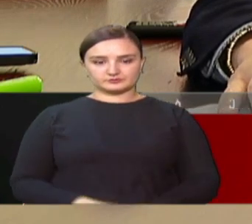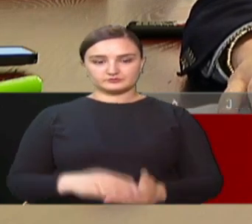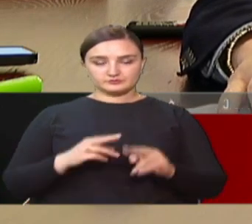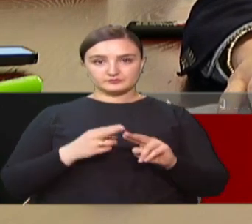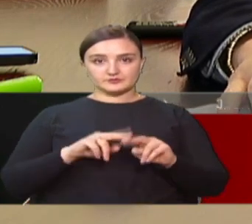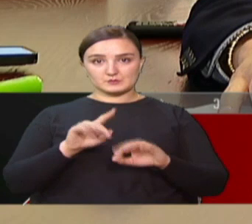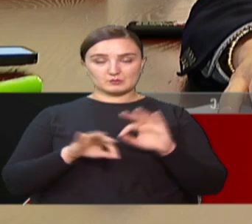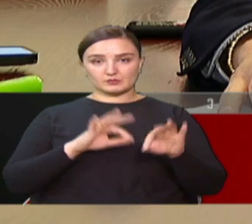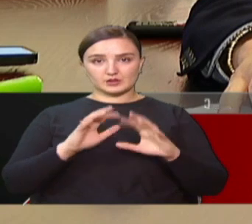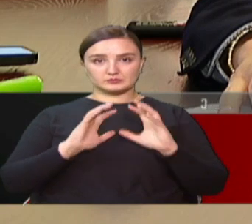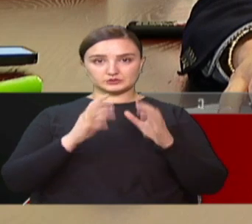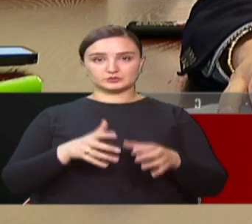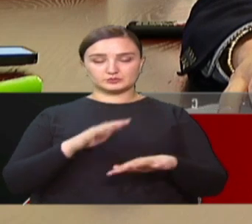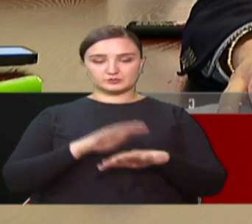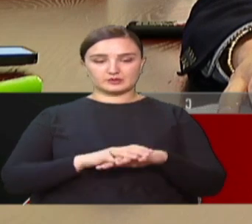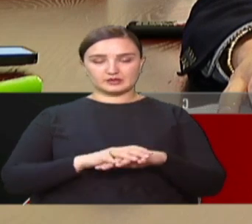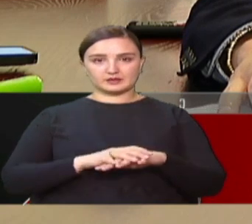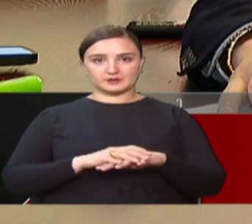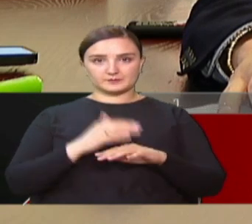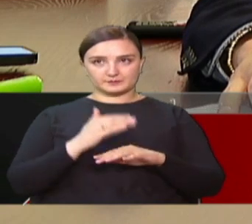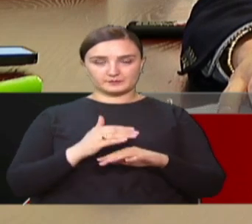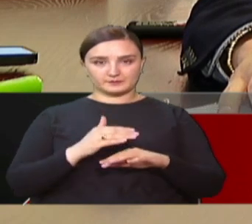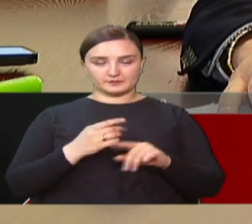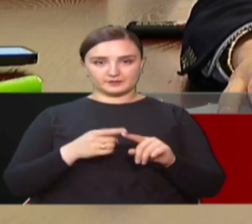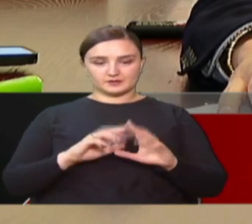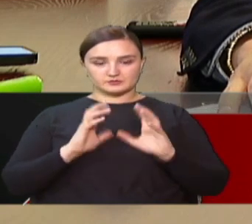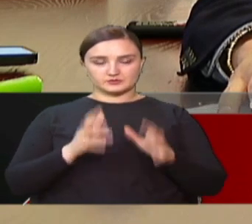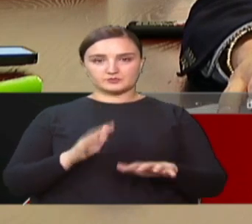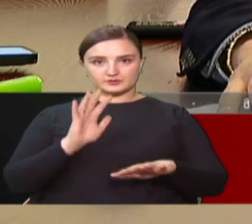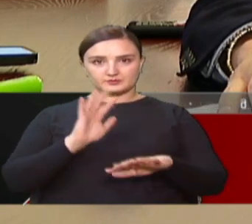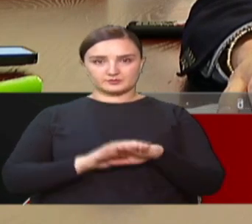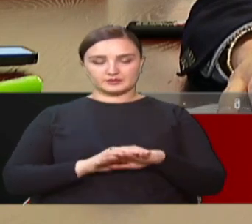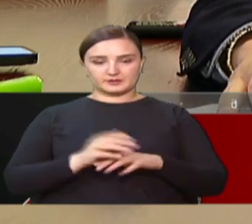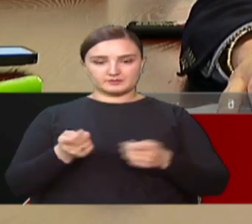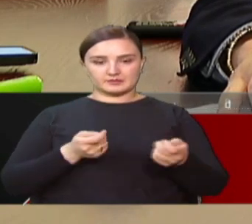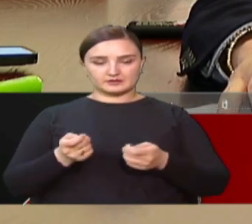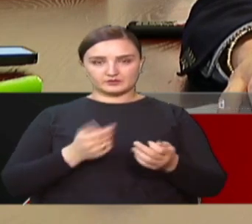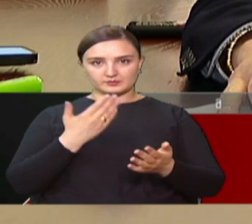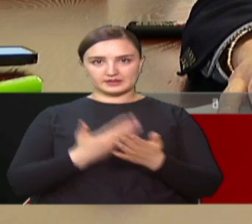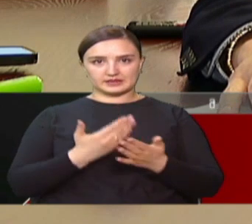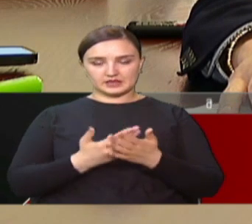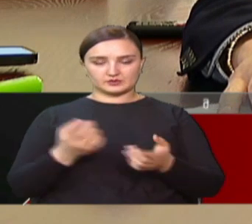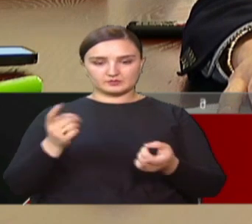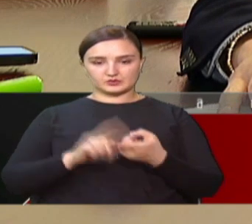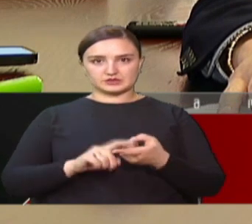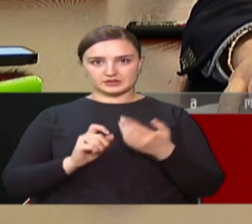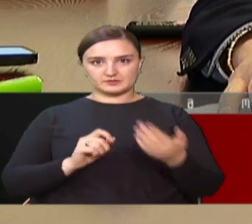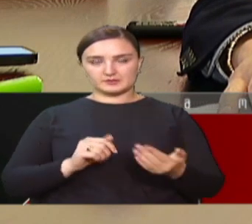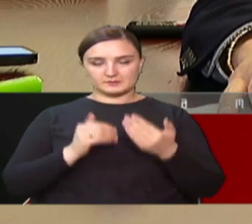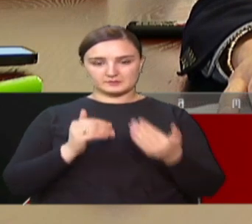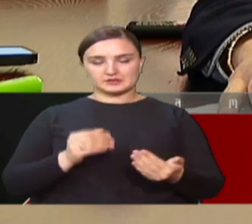ბანკი გლობალური მართვის ინდიკატორებზე, მსოფლიო ბანკის გლობალური მართველობის ინდიკატორები ეფუძნება.